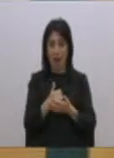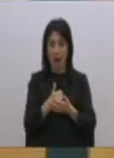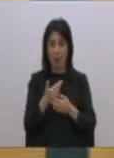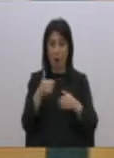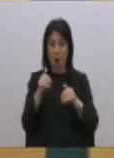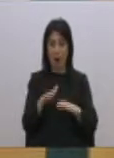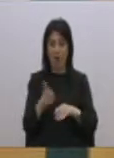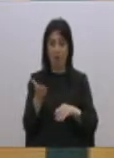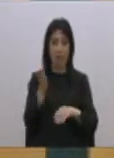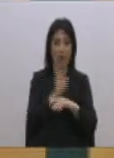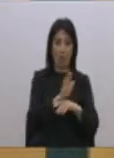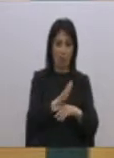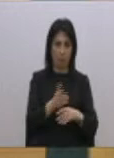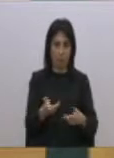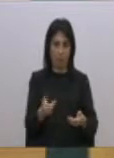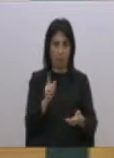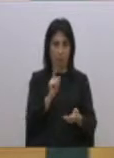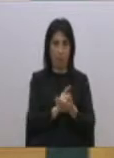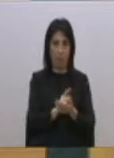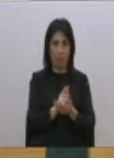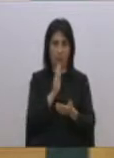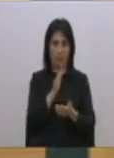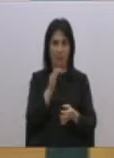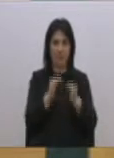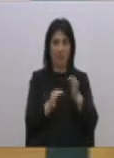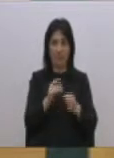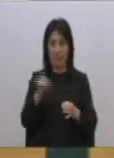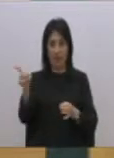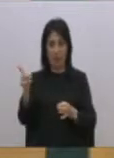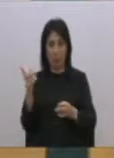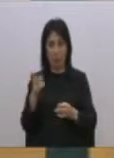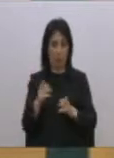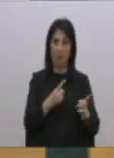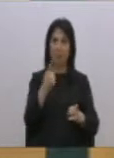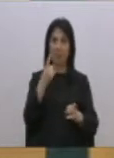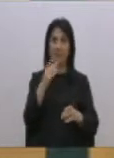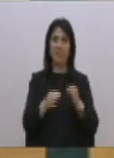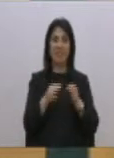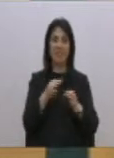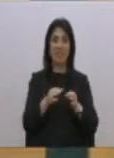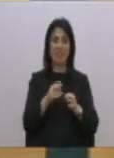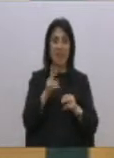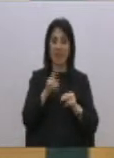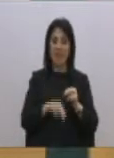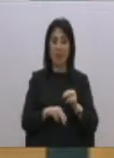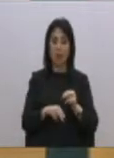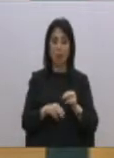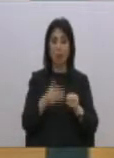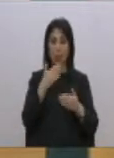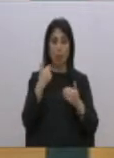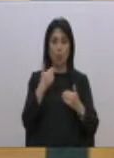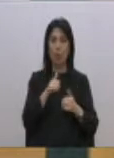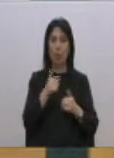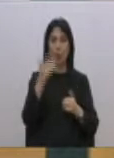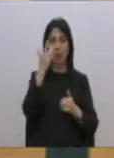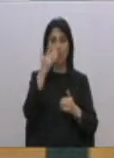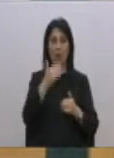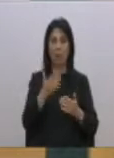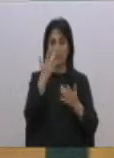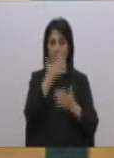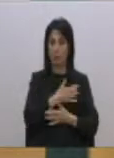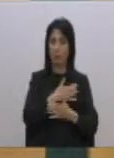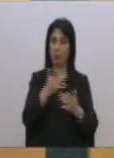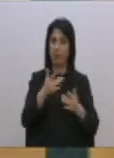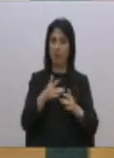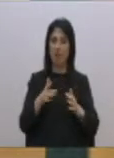განჩინების გამოყენება აუცილებელი გახდება სასამართლო განხილვის ეტაპზე და პირველში დასრულებული პროცესი რომ არ არის თქვენ როგორ წარმოგიდგენიათ